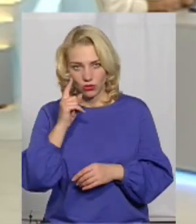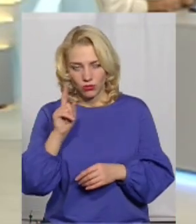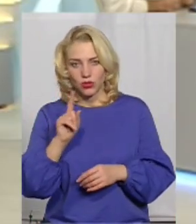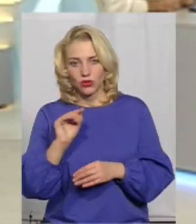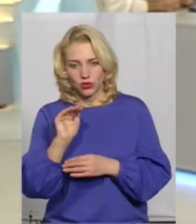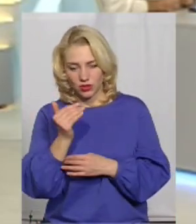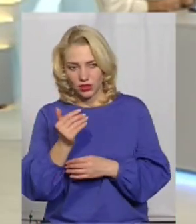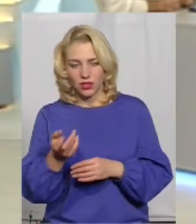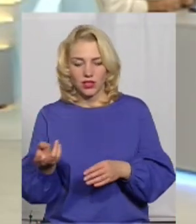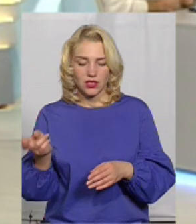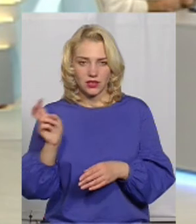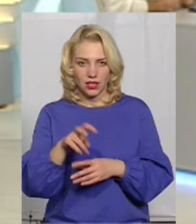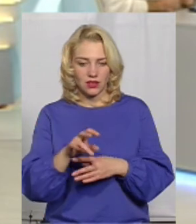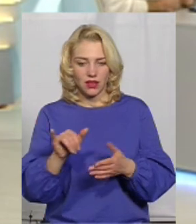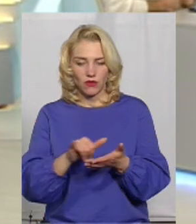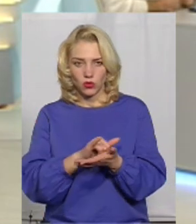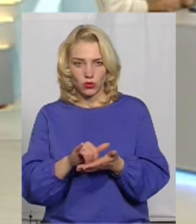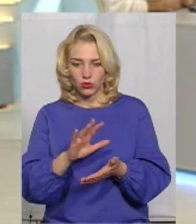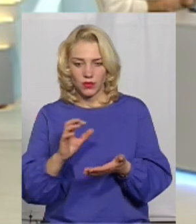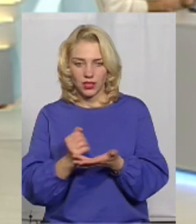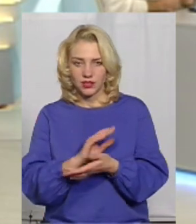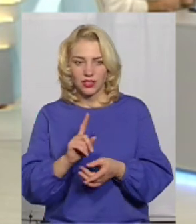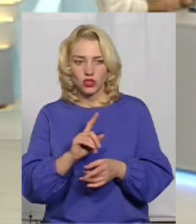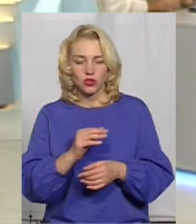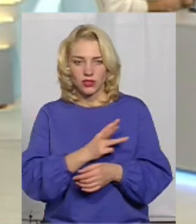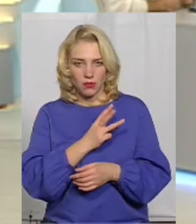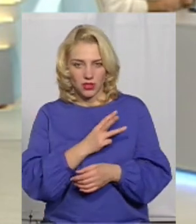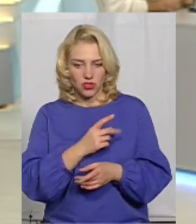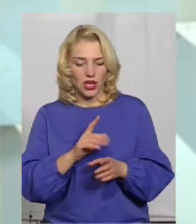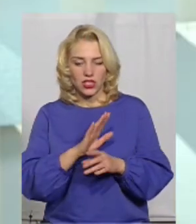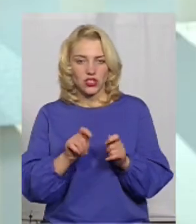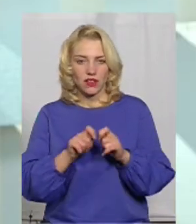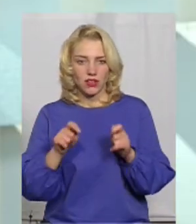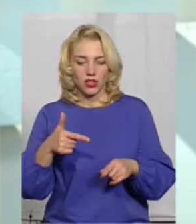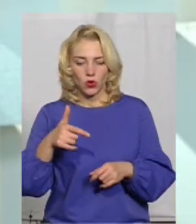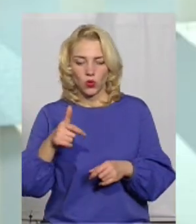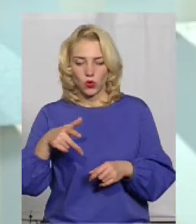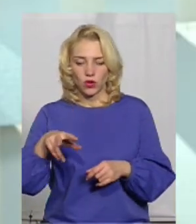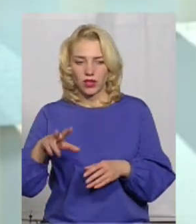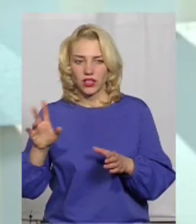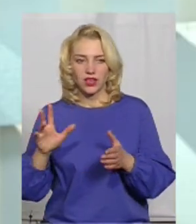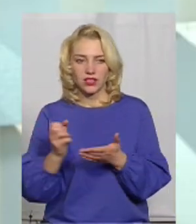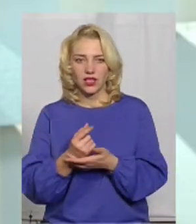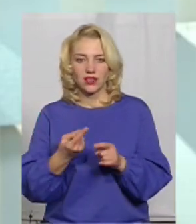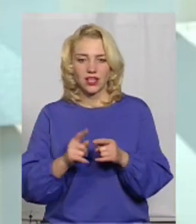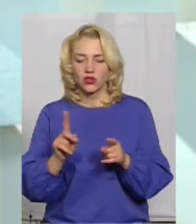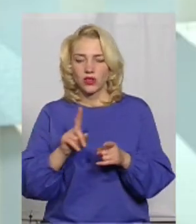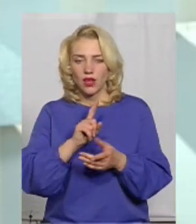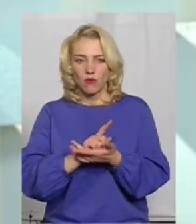дитина зайде в Ютуб і вона не знайде, що вона забажає? Чи вона не відкриє Google і не знайде те, що вона не повинна бачити в цей